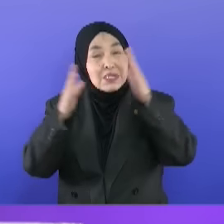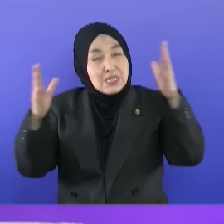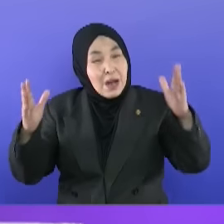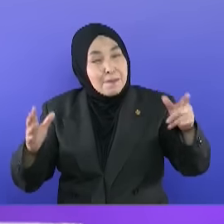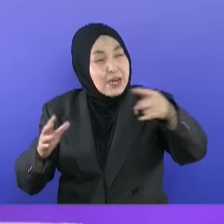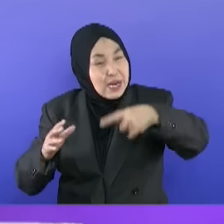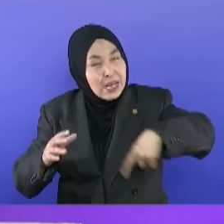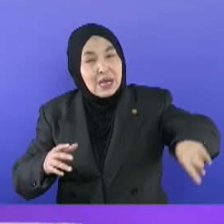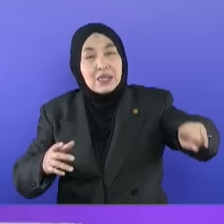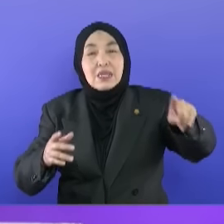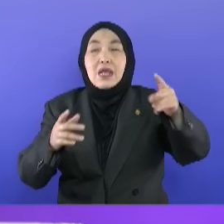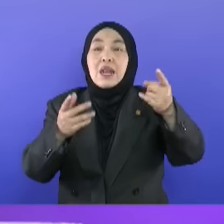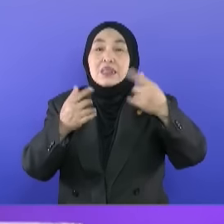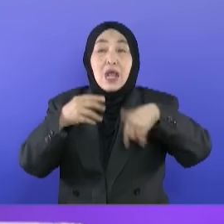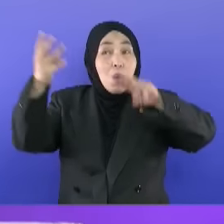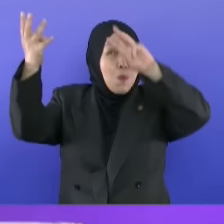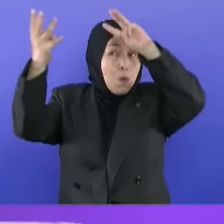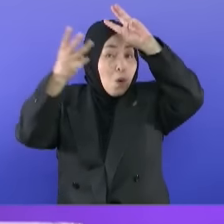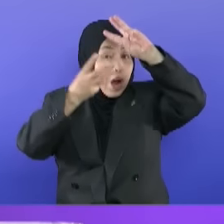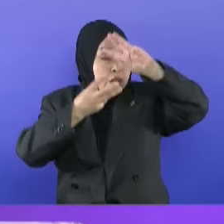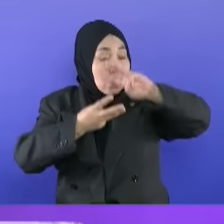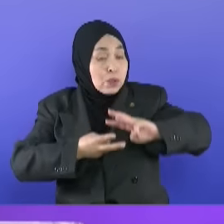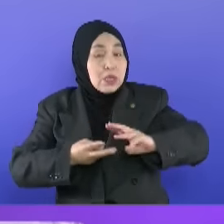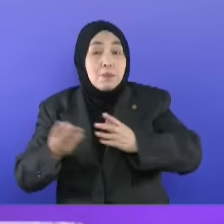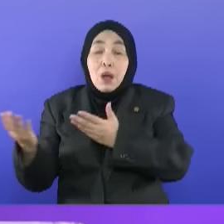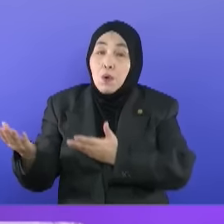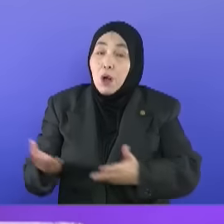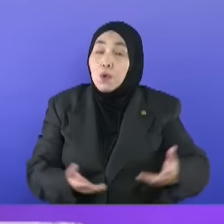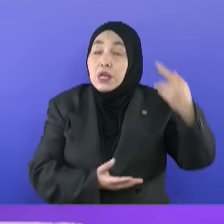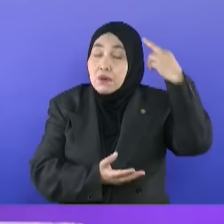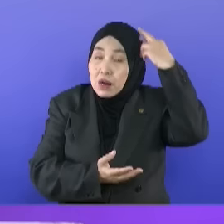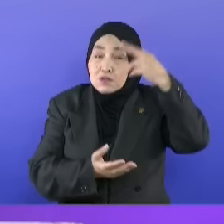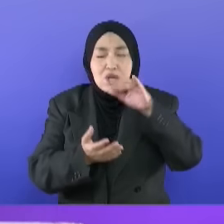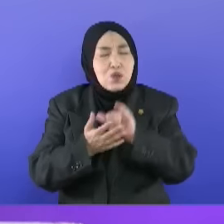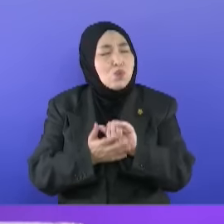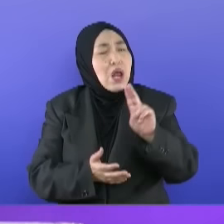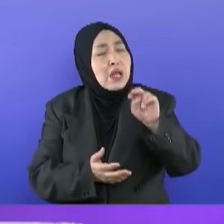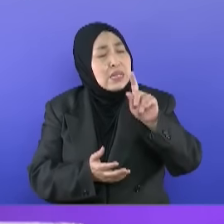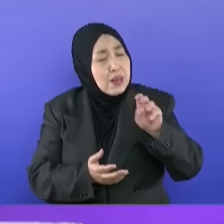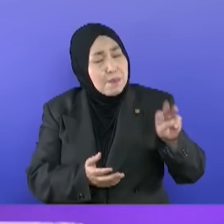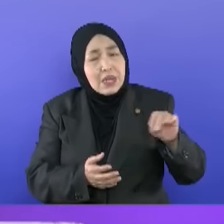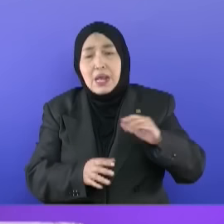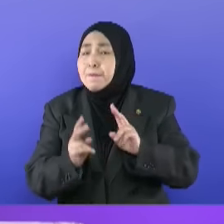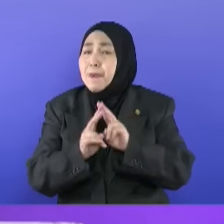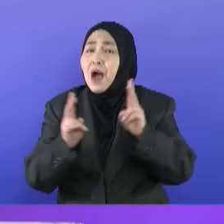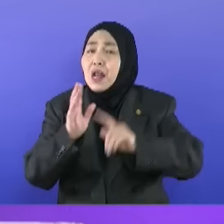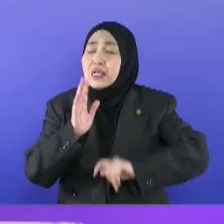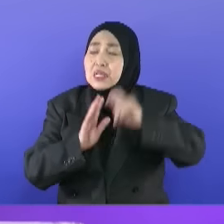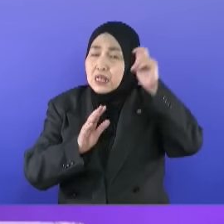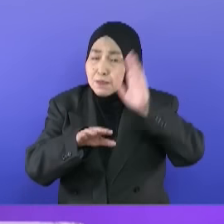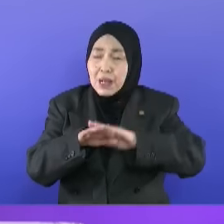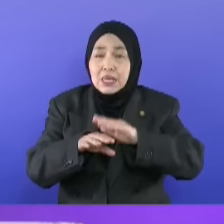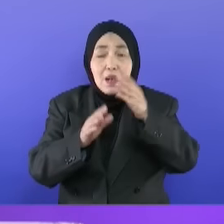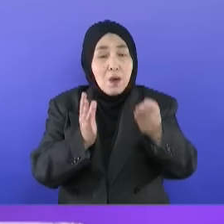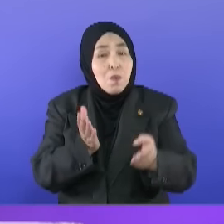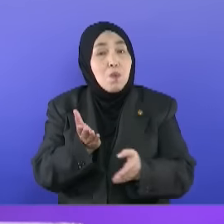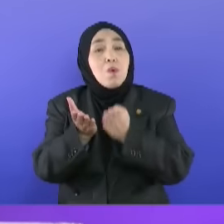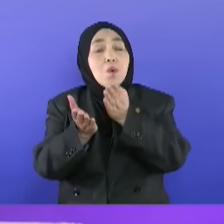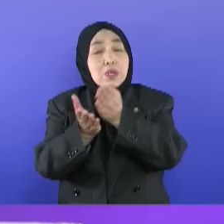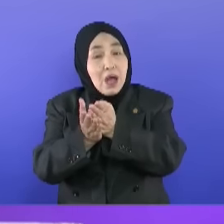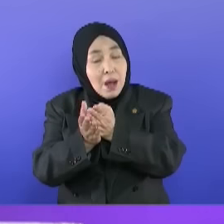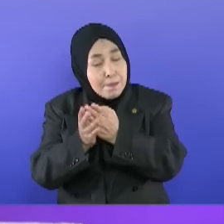mereka didatangi wahyu, dibawa oleh rasul. Itulah nikmat yang paling tinggi yang dinamakan sebagai al-huda. Ha